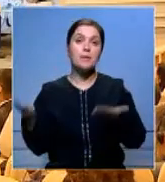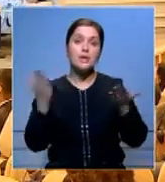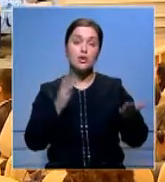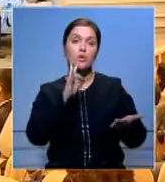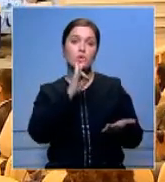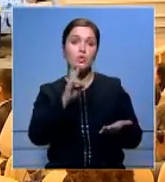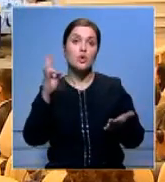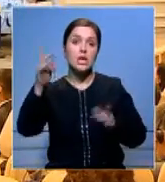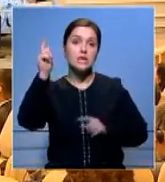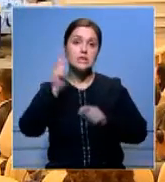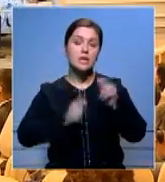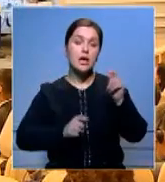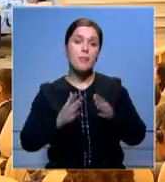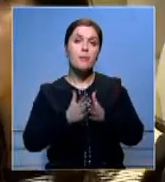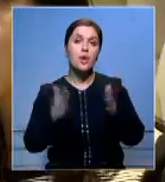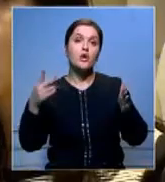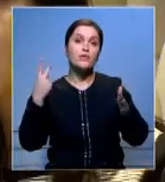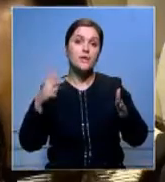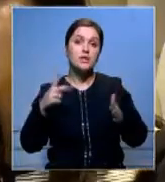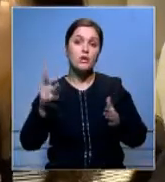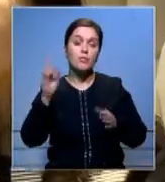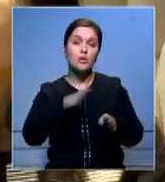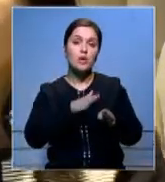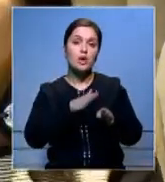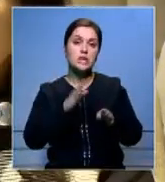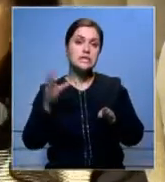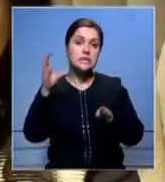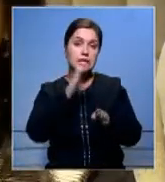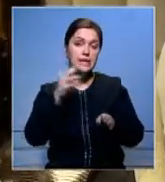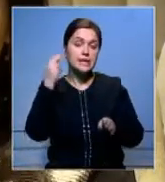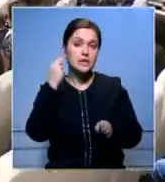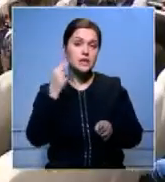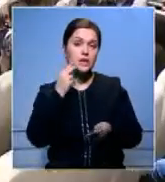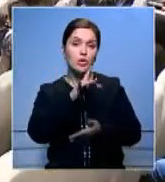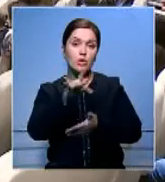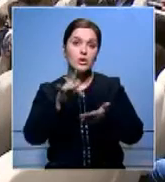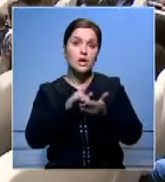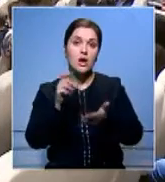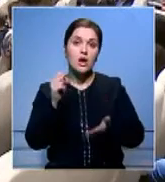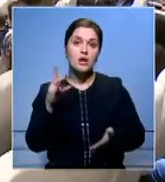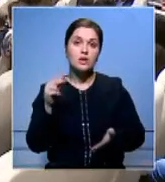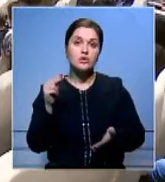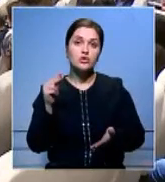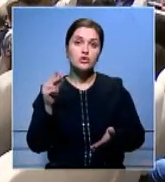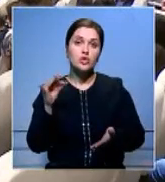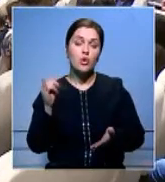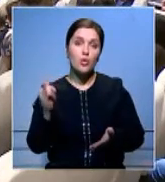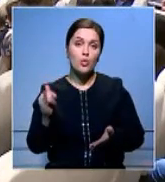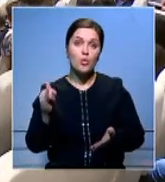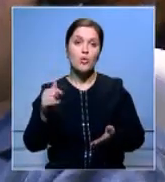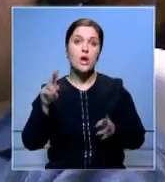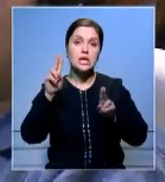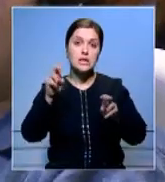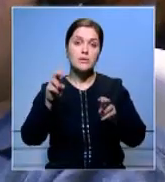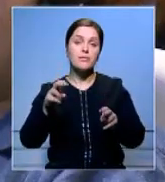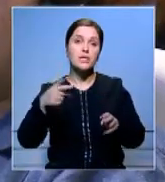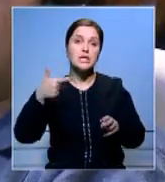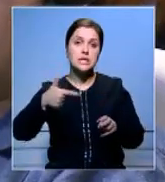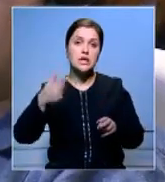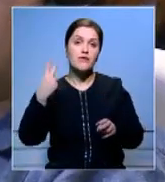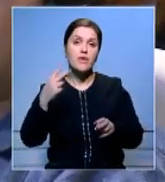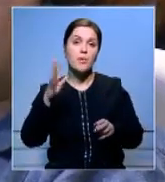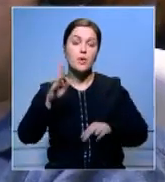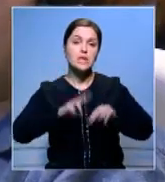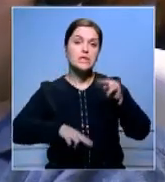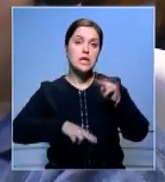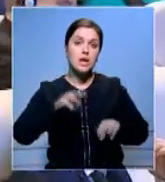Нурсултана Назарбаева на саммит «Большой двадцатки». Он состоится в сентябре в китайском городе Ханчжоу. Известно, что темой G20 станет